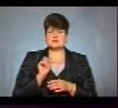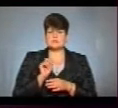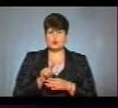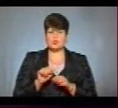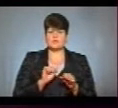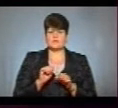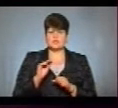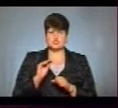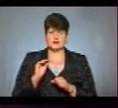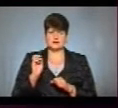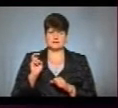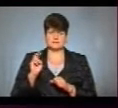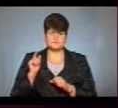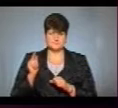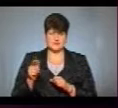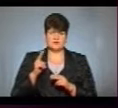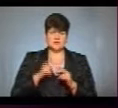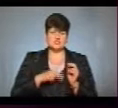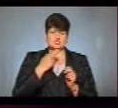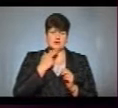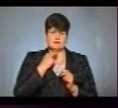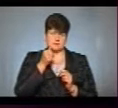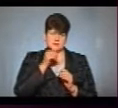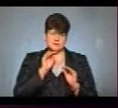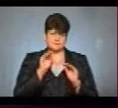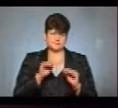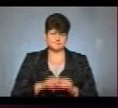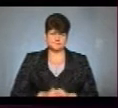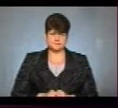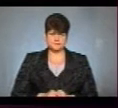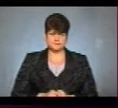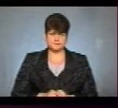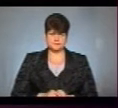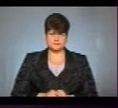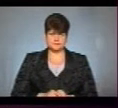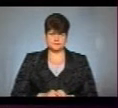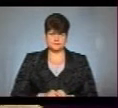управління житлово-комунального господарства наприкінці червня, повідомив Ярослав Копча.